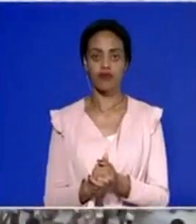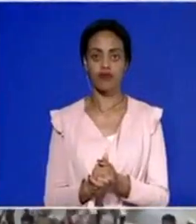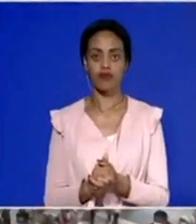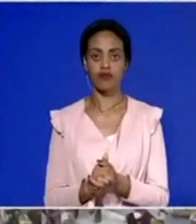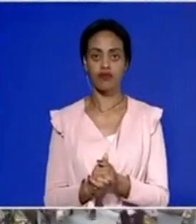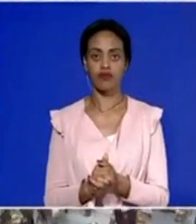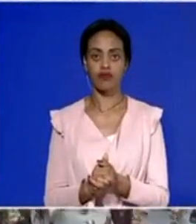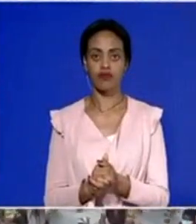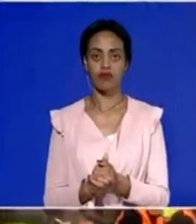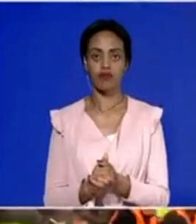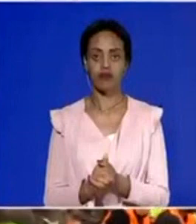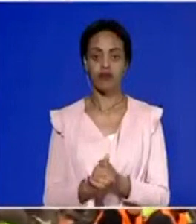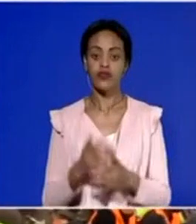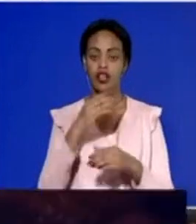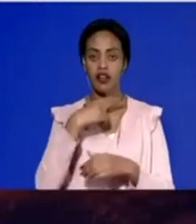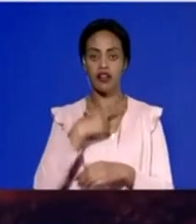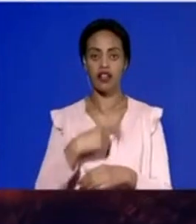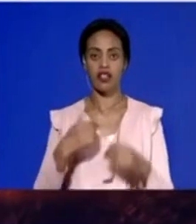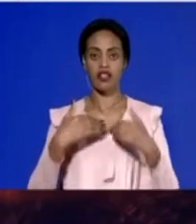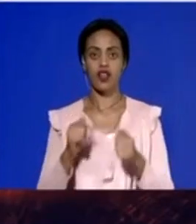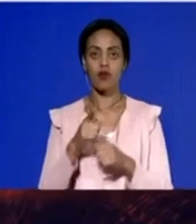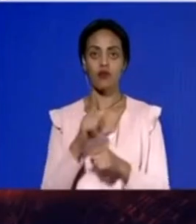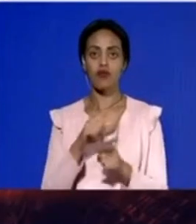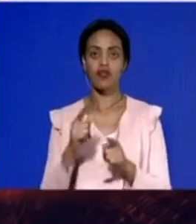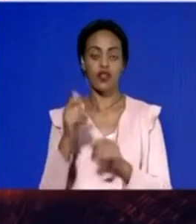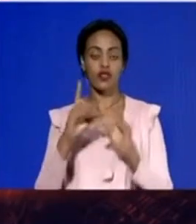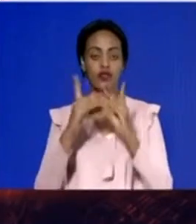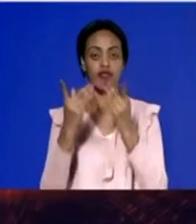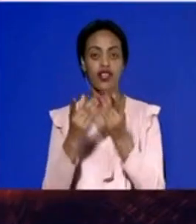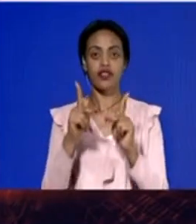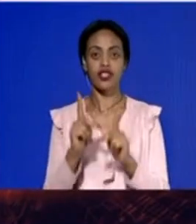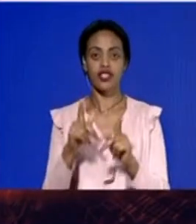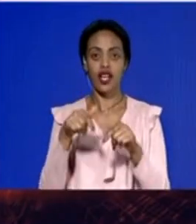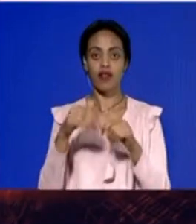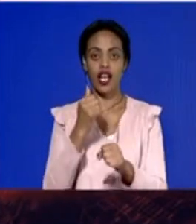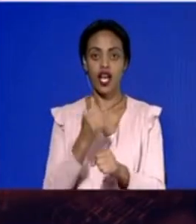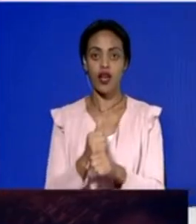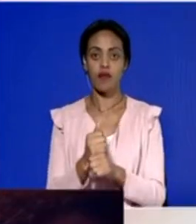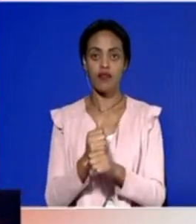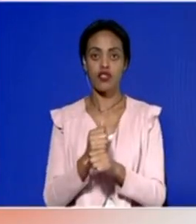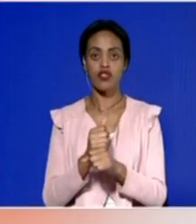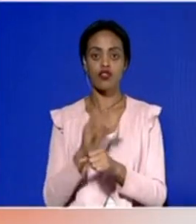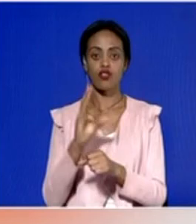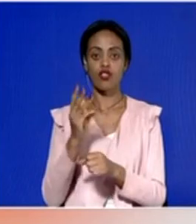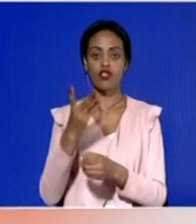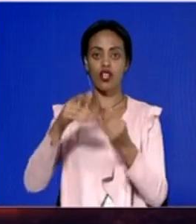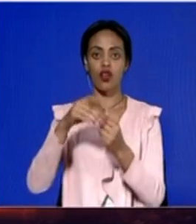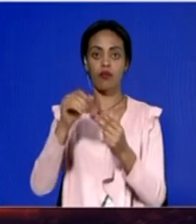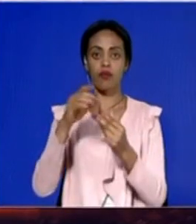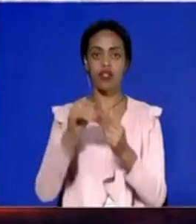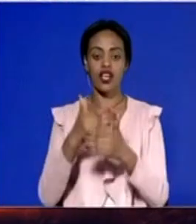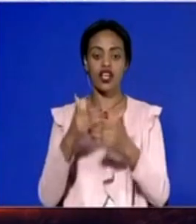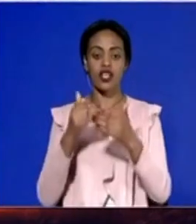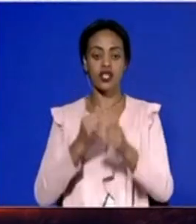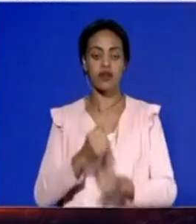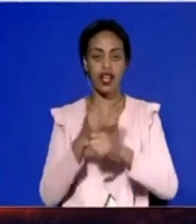ኣባላት ፀጥታ መናእሰይ ትግራይ ከምኡውን ካልኦት ክፋላት ሕብረተሰብ ኣብዚ ዓመት ዝካየድ ሻድሻይ ክልላዊ መረፃ ትግራይ ንምድጋፍ ከምኡውን